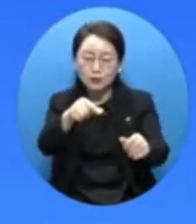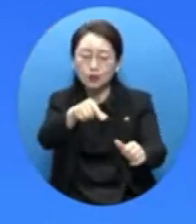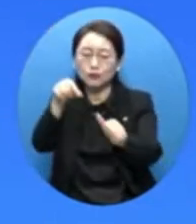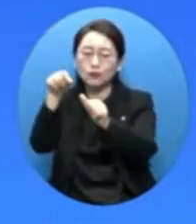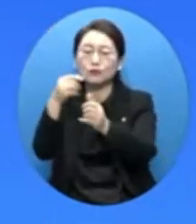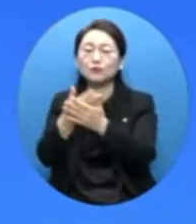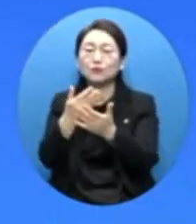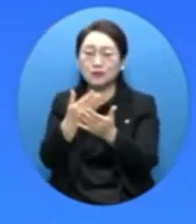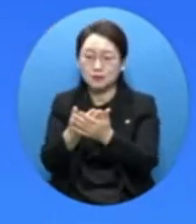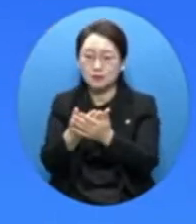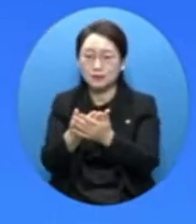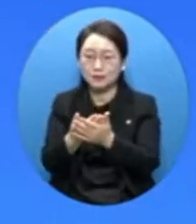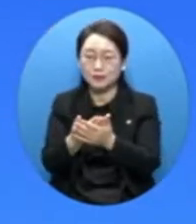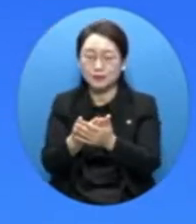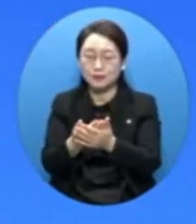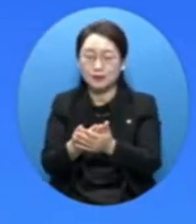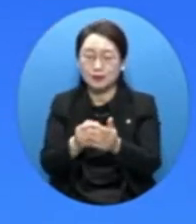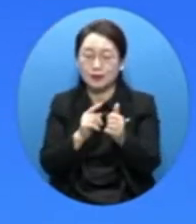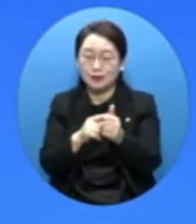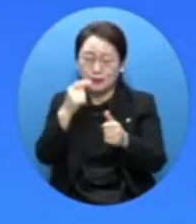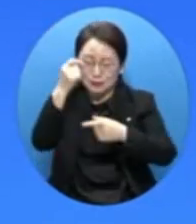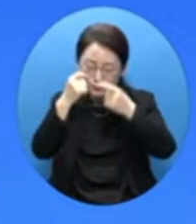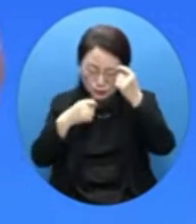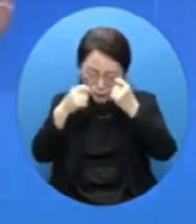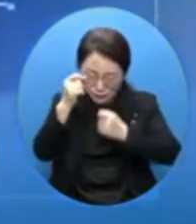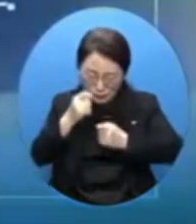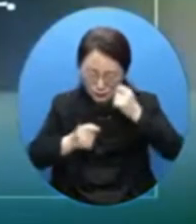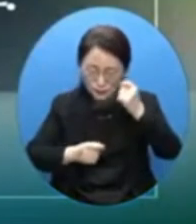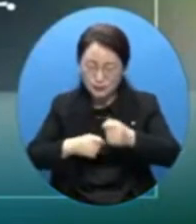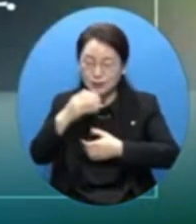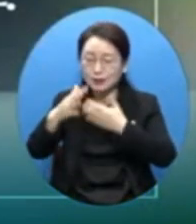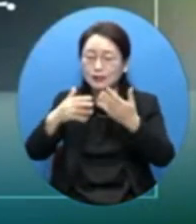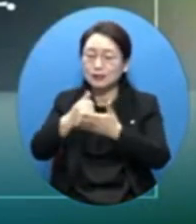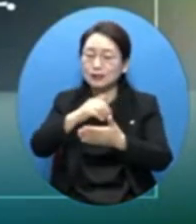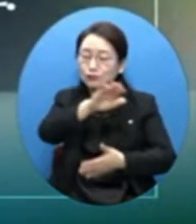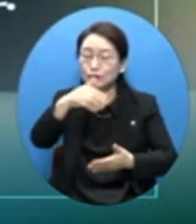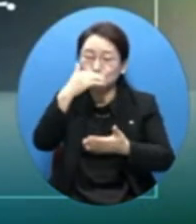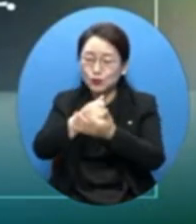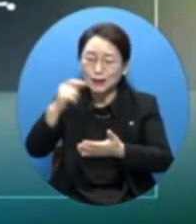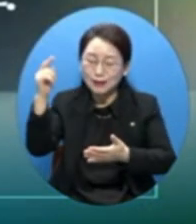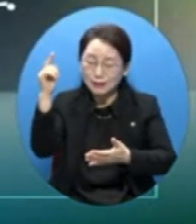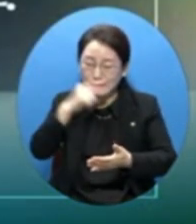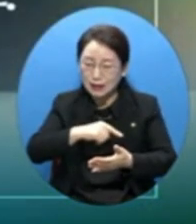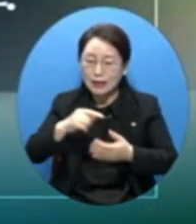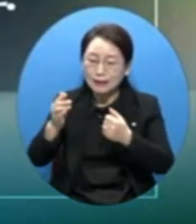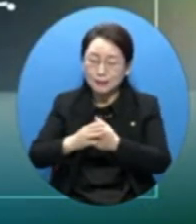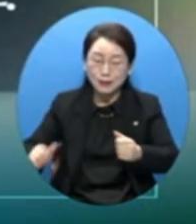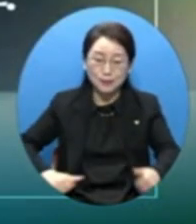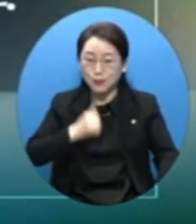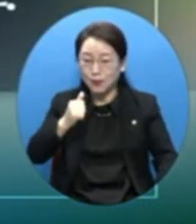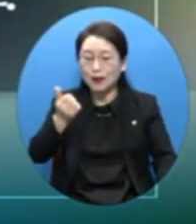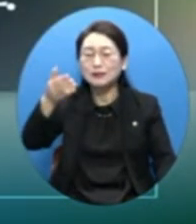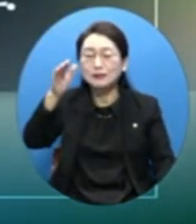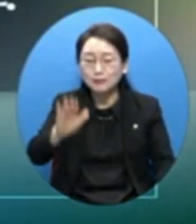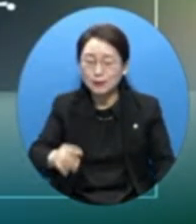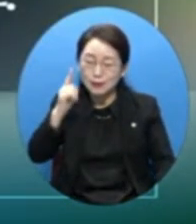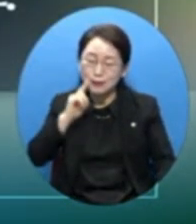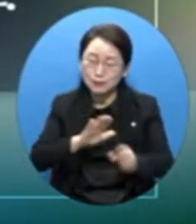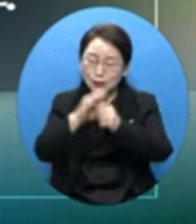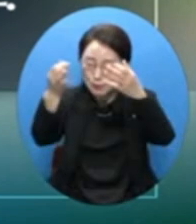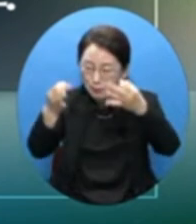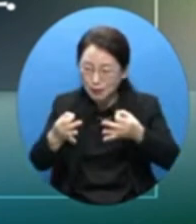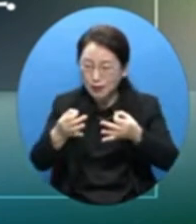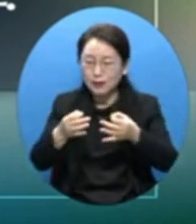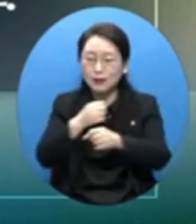주옵소서. 하박국 선지자는 눈물로 기도합니다. 하나님께서 우리의 죄악 때문에 진노하셨다 할지라도 불쌍히 보시고 용서해